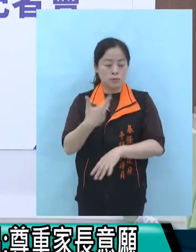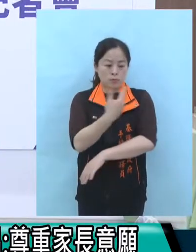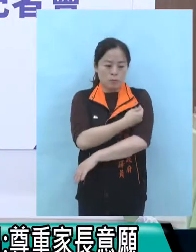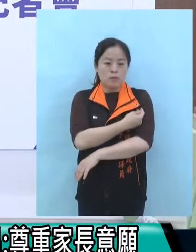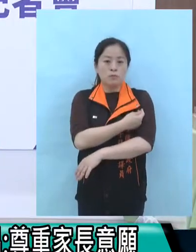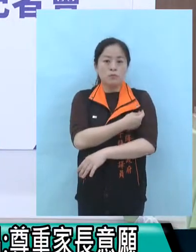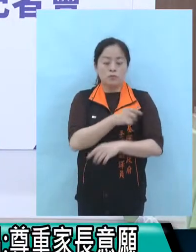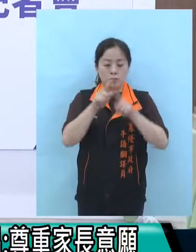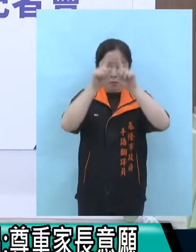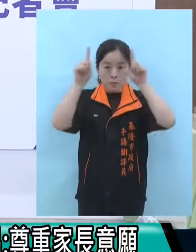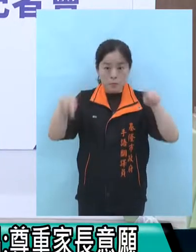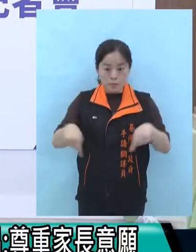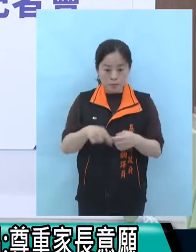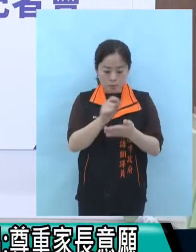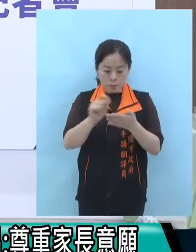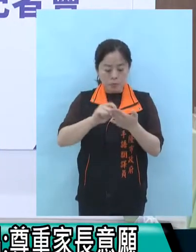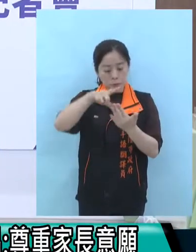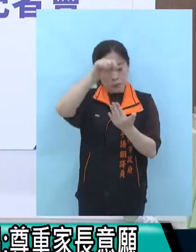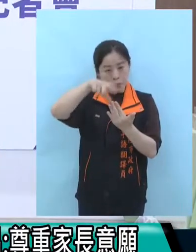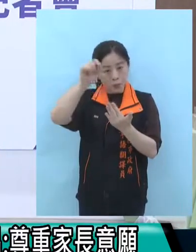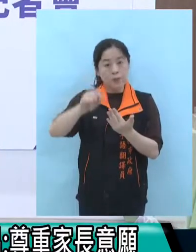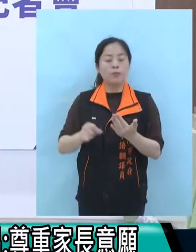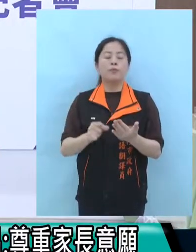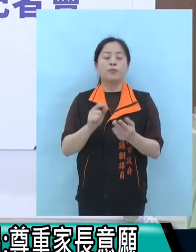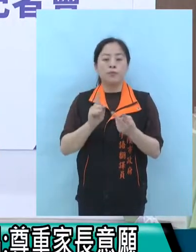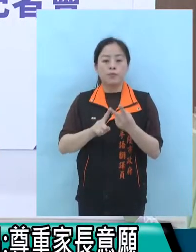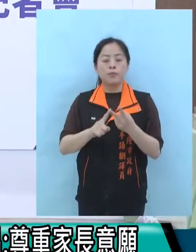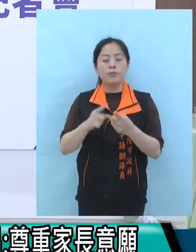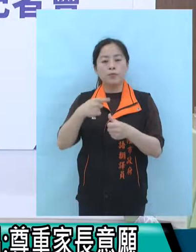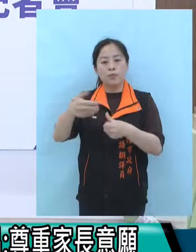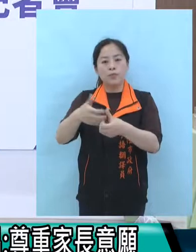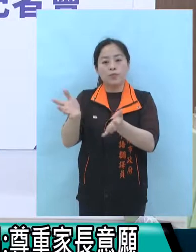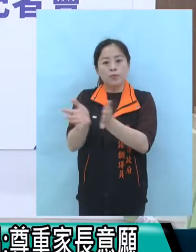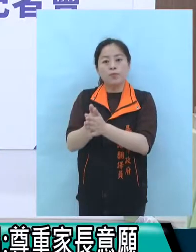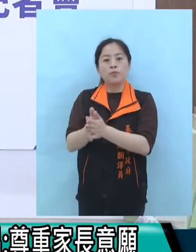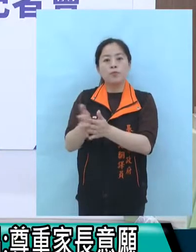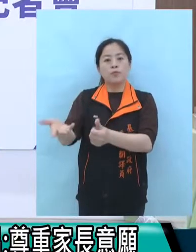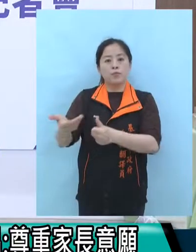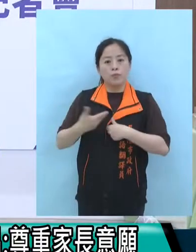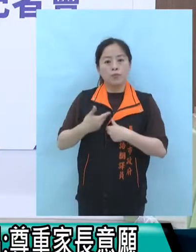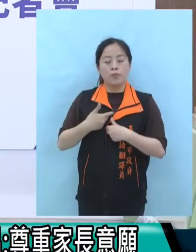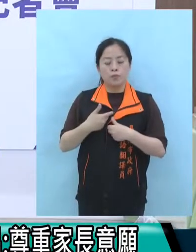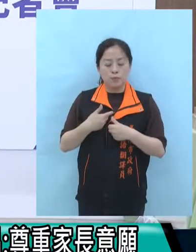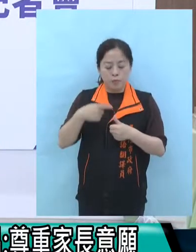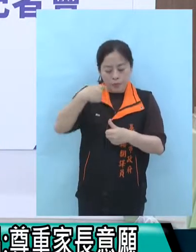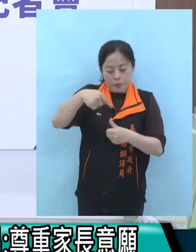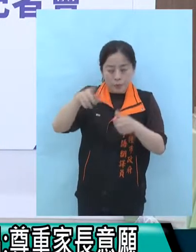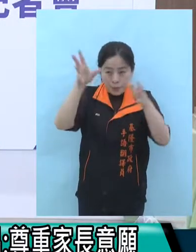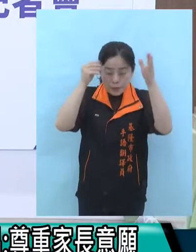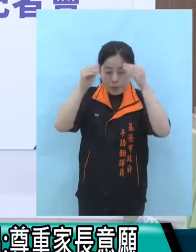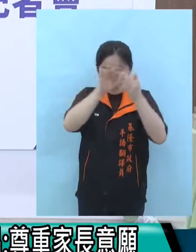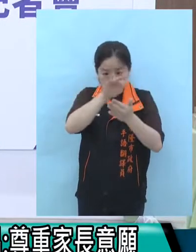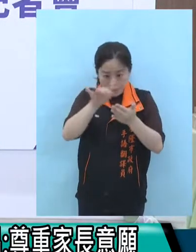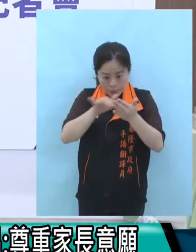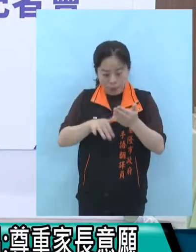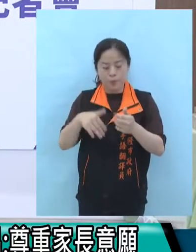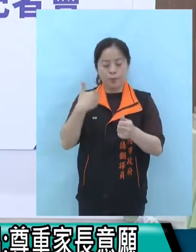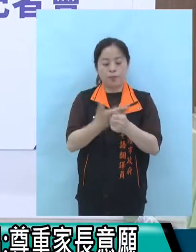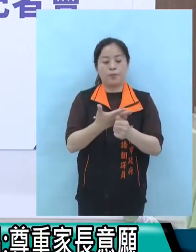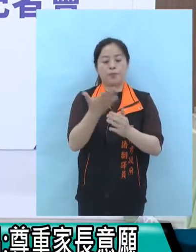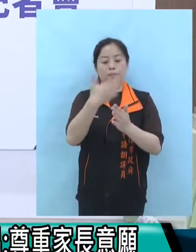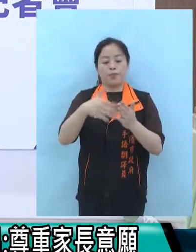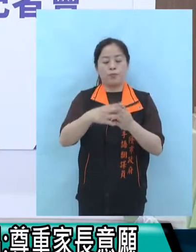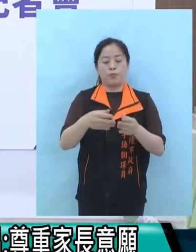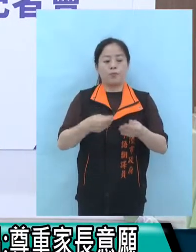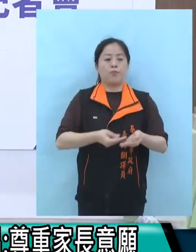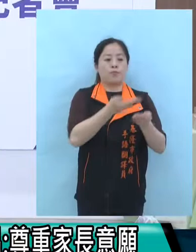接种的意愿书还有这个教育部所提供的这个卫教单由学校来发送